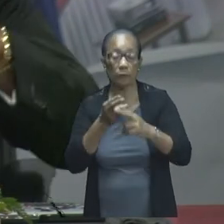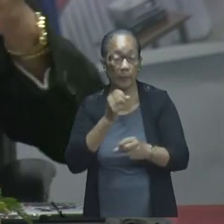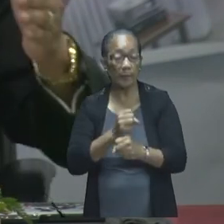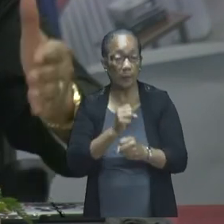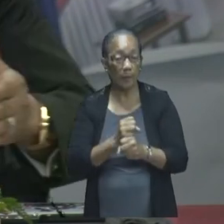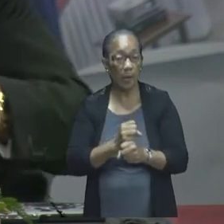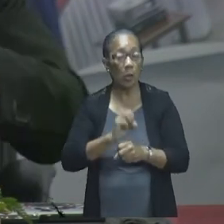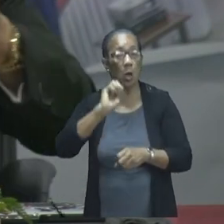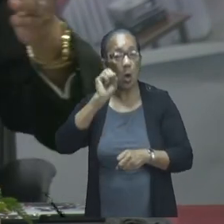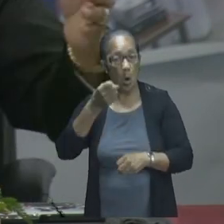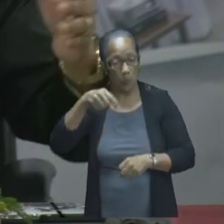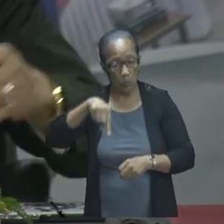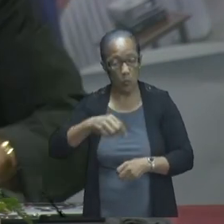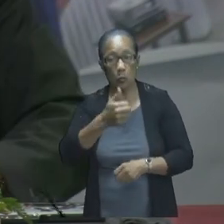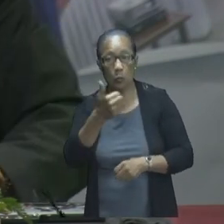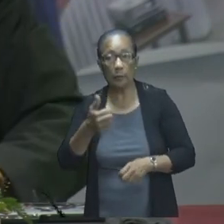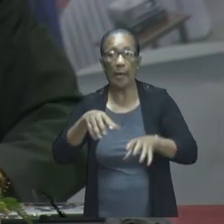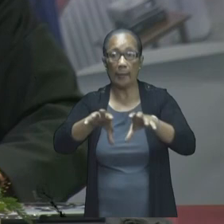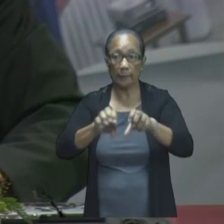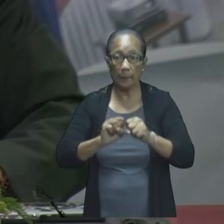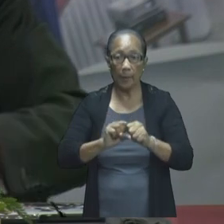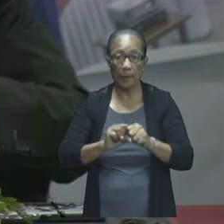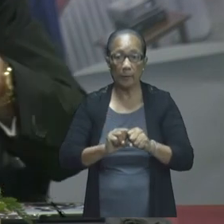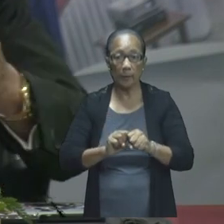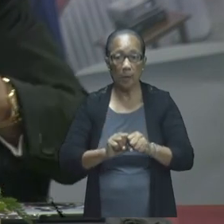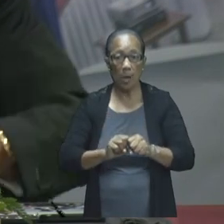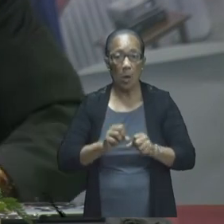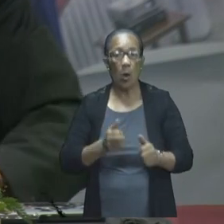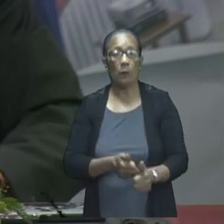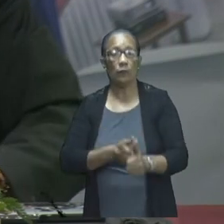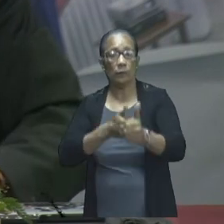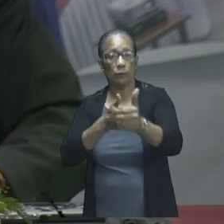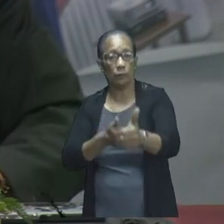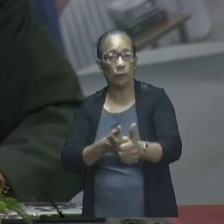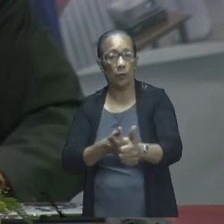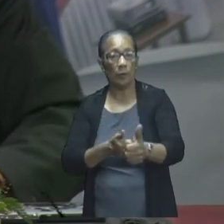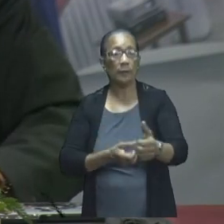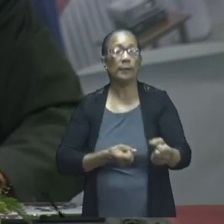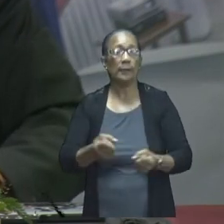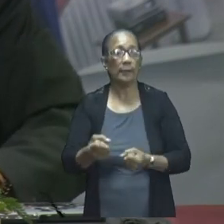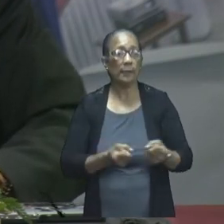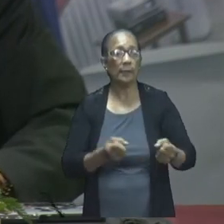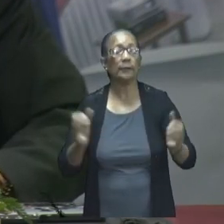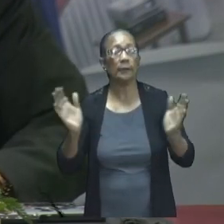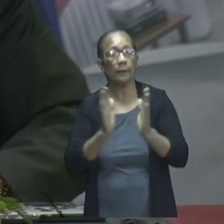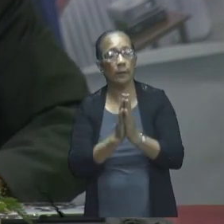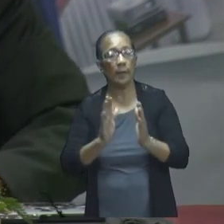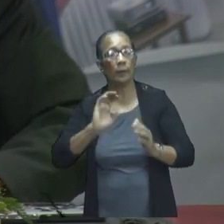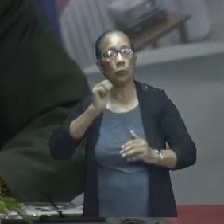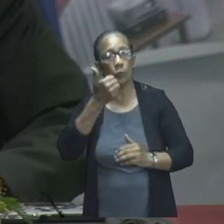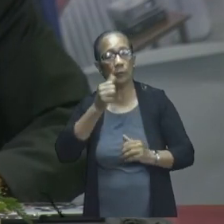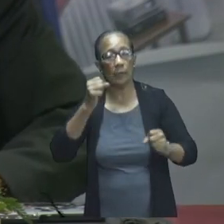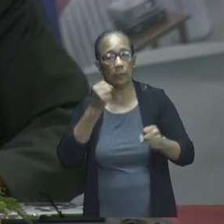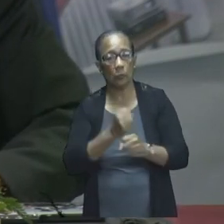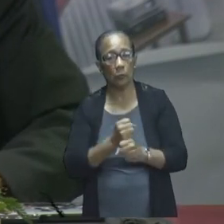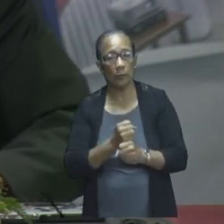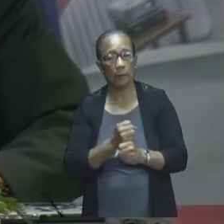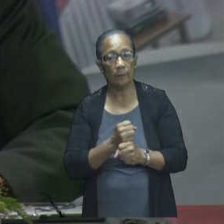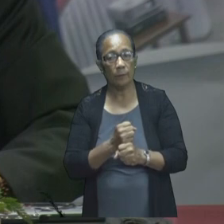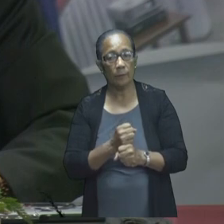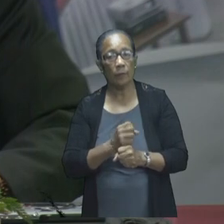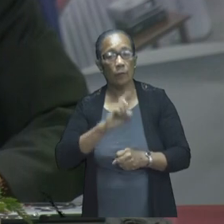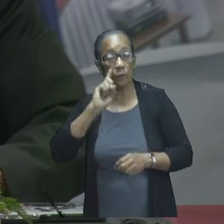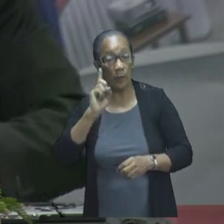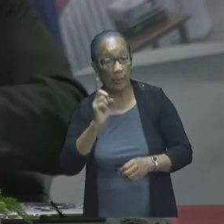we neer neus voor volgt derde regeer termijn al die rare kunnen implementeren op het gebied waar de agrarische